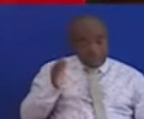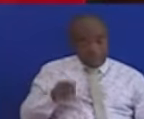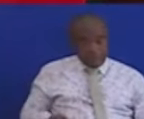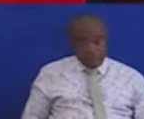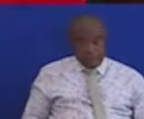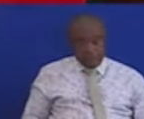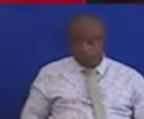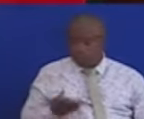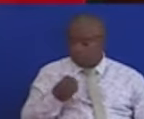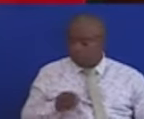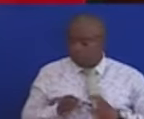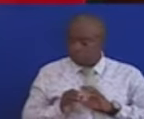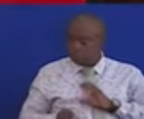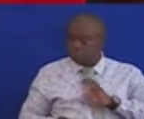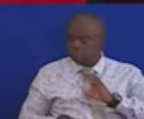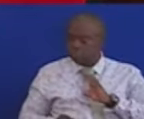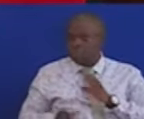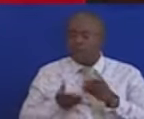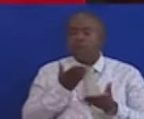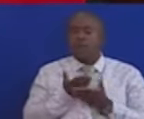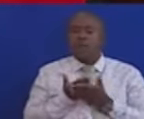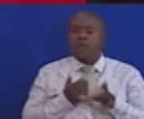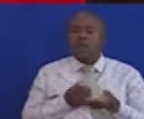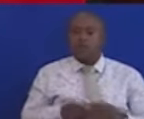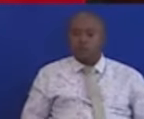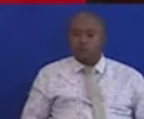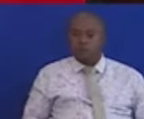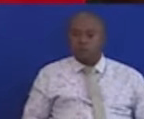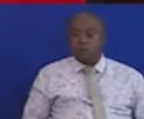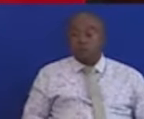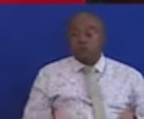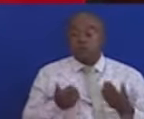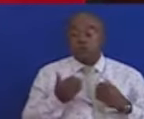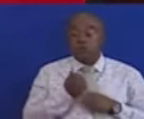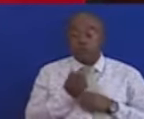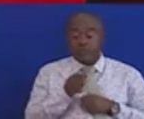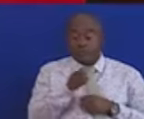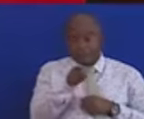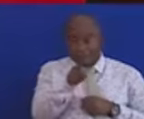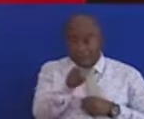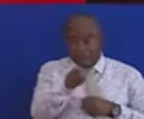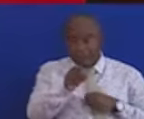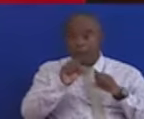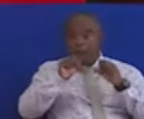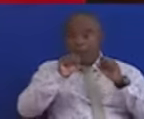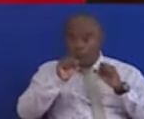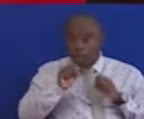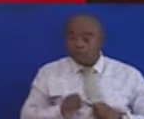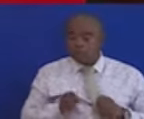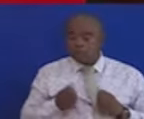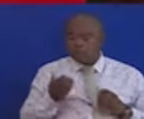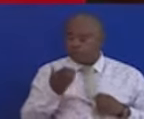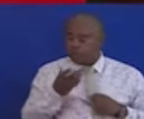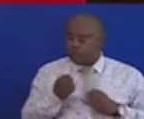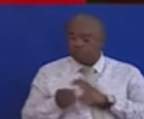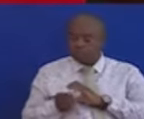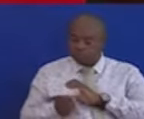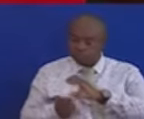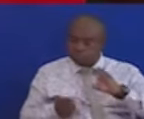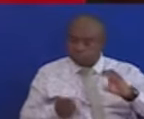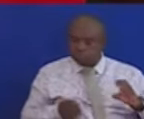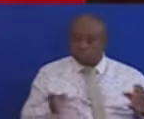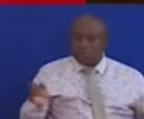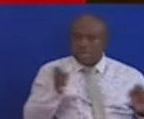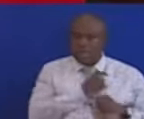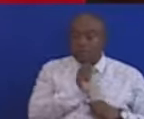zinazohusiana haraka Sana Ili tu kup feda MH eshima mwen kiti lazim Tuto feda mtu hawei